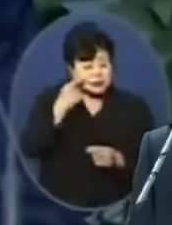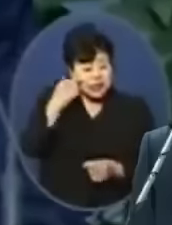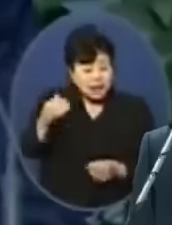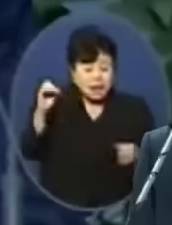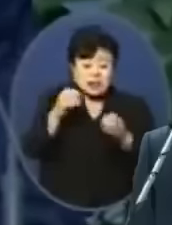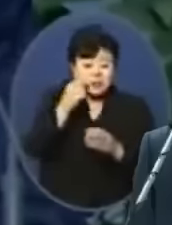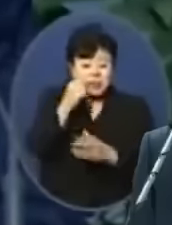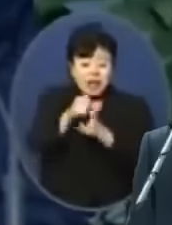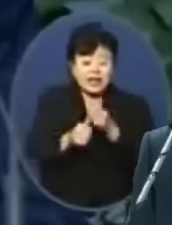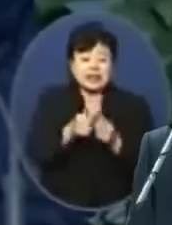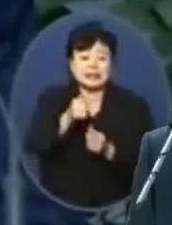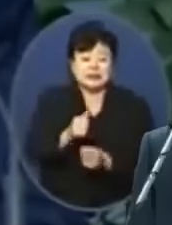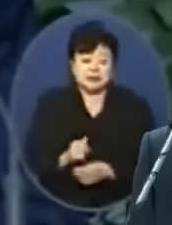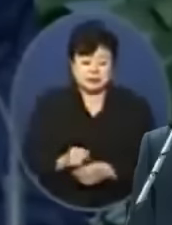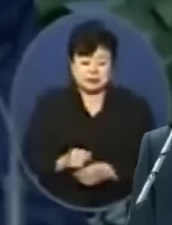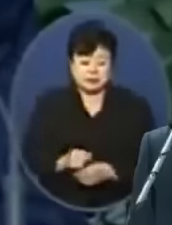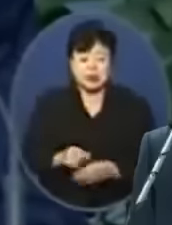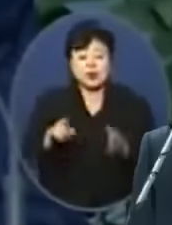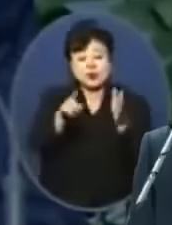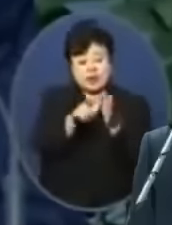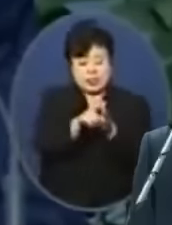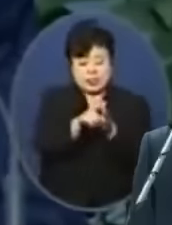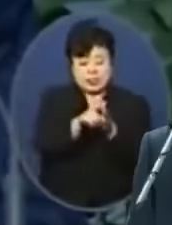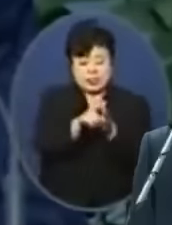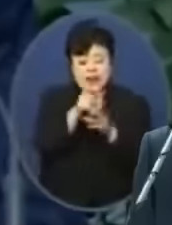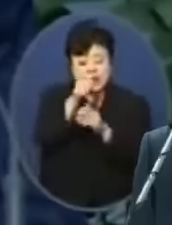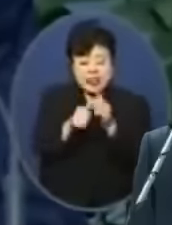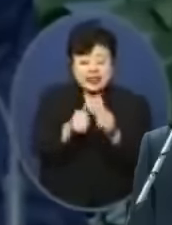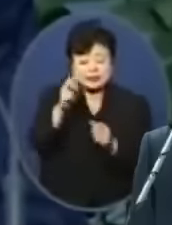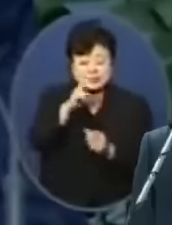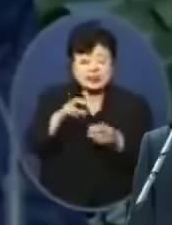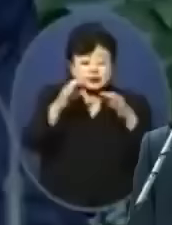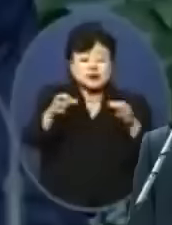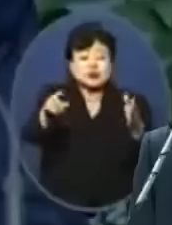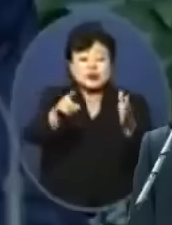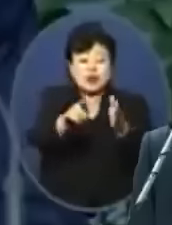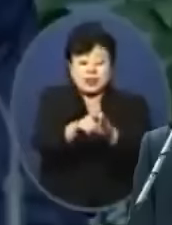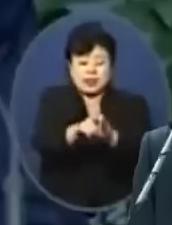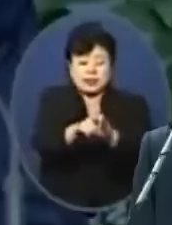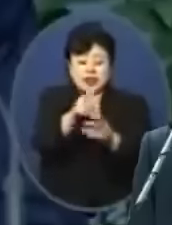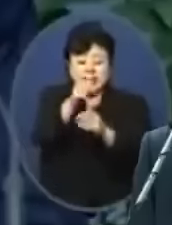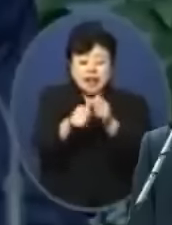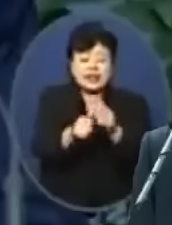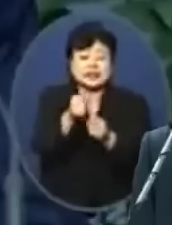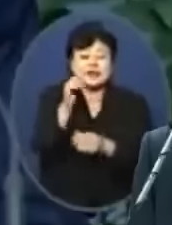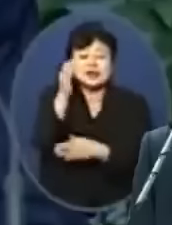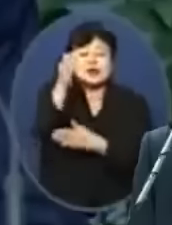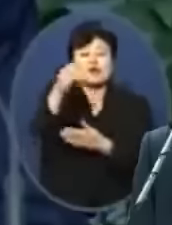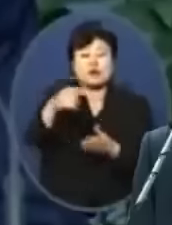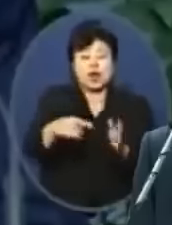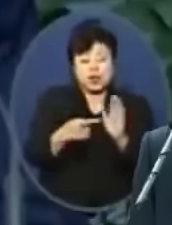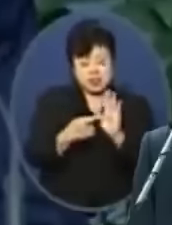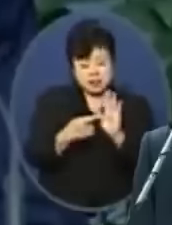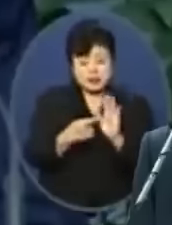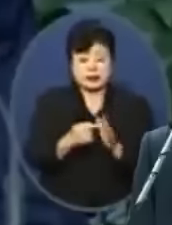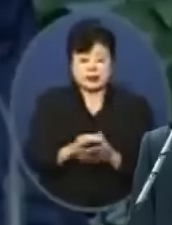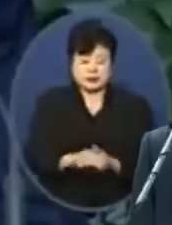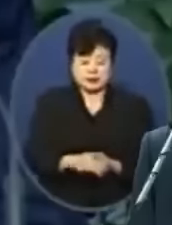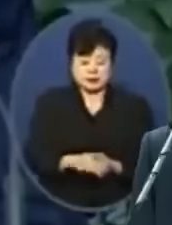하나님을 위하여 하나님을 찬송하기 위하여 하나님의 영광을 예배하기